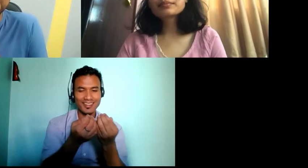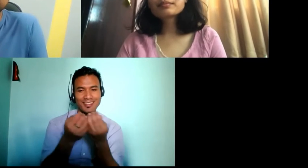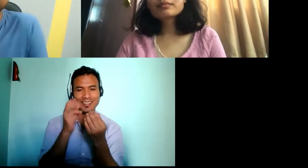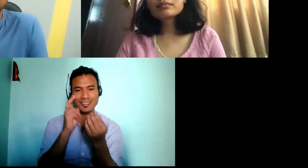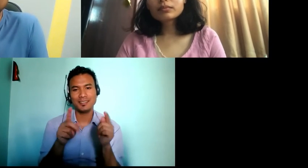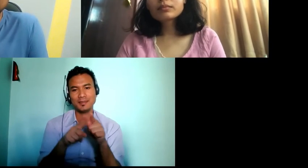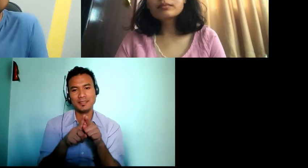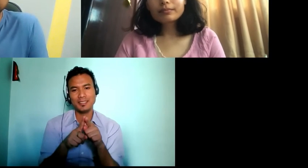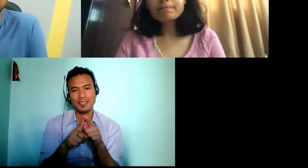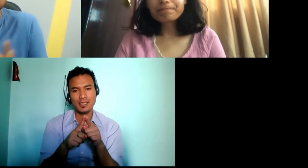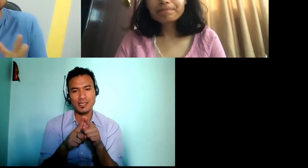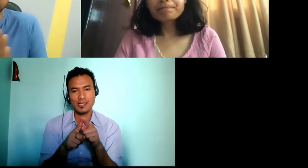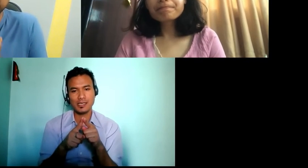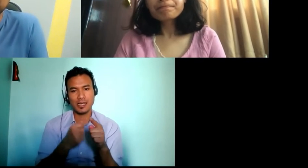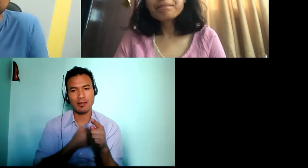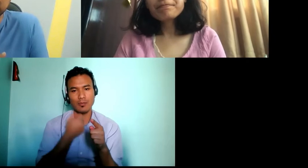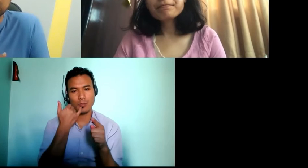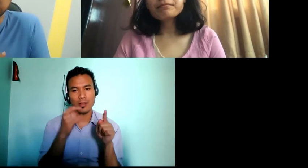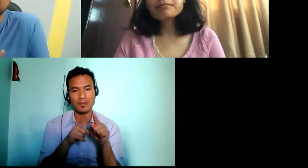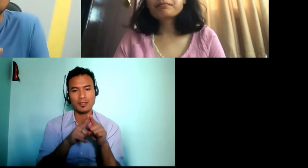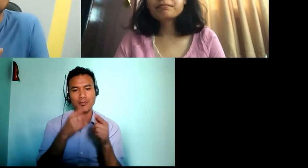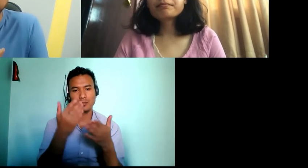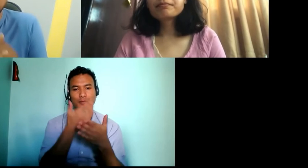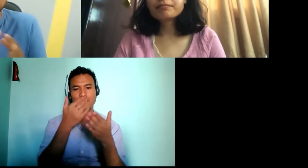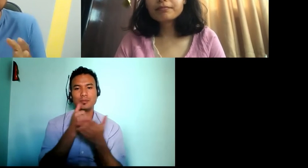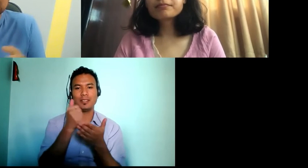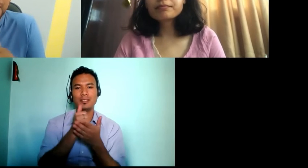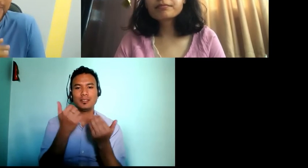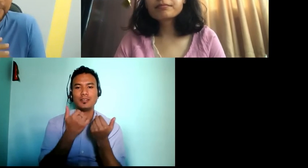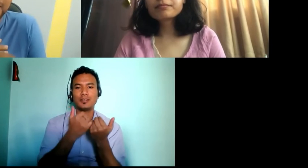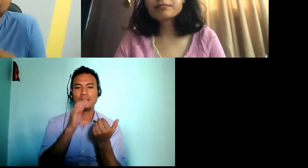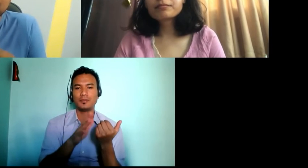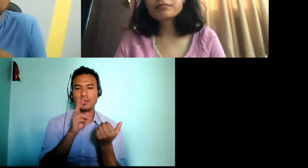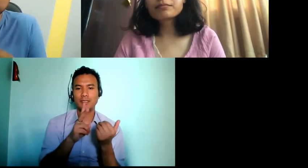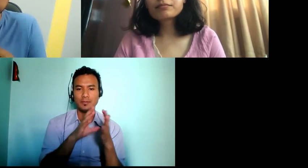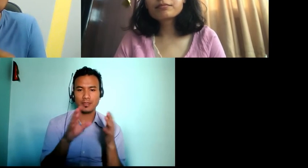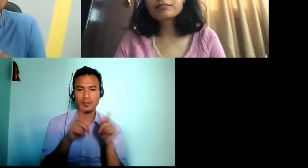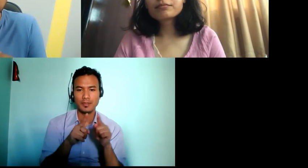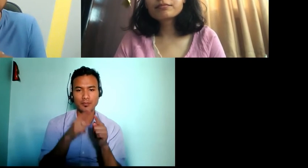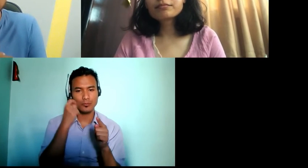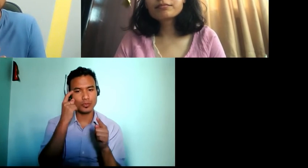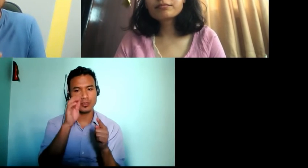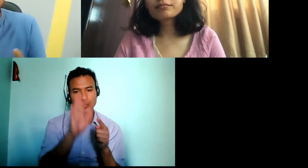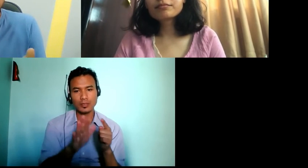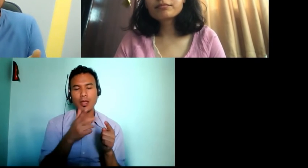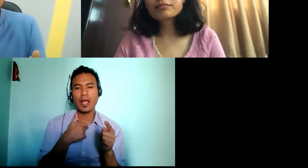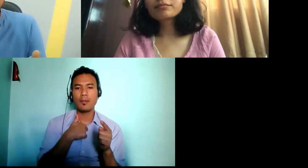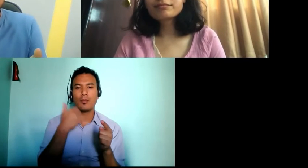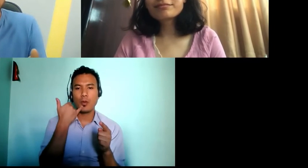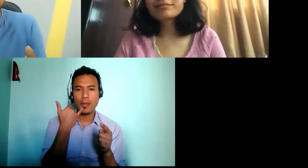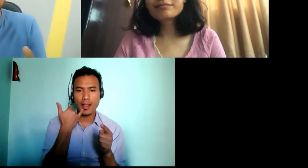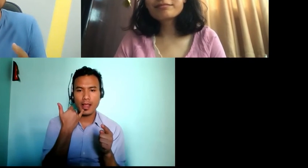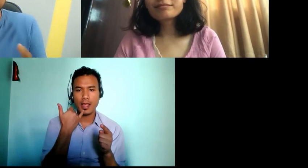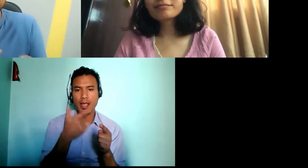जसरी पनि हामीले अलिकति आफ्नो मोबाइललाई बचाउन चाहिँ प्रयास गर्दछौँ, हामीले त्यसबाट पनि हामी बुझ्न सक्छौँ कि हामीले यो मोबाइलले